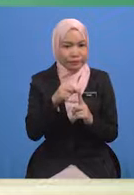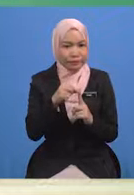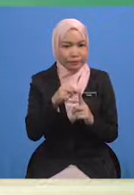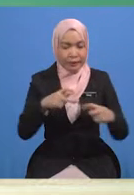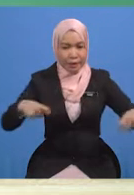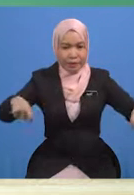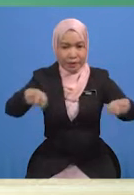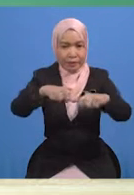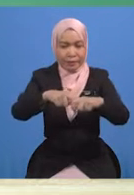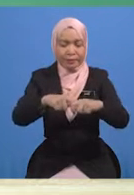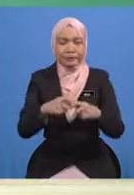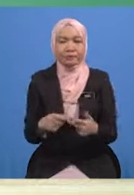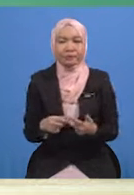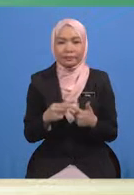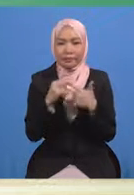tasik.